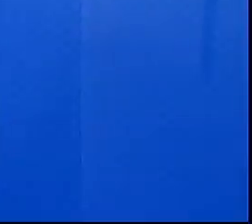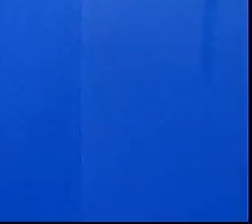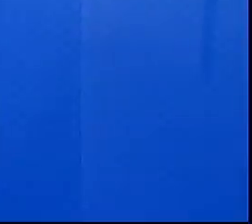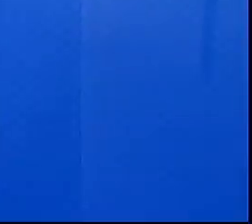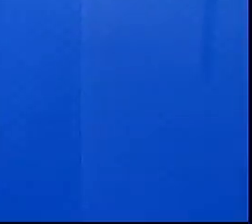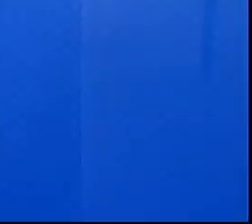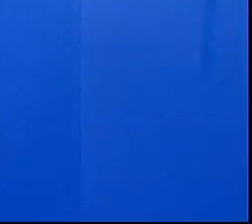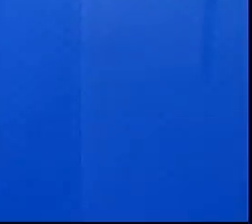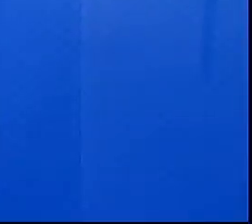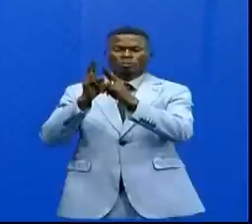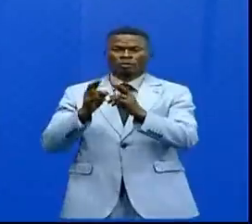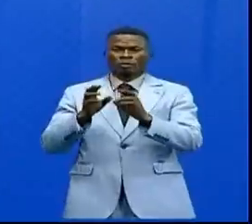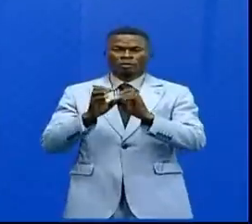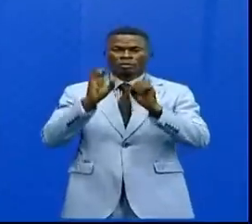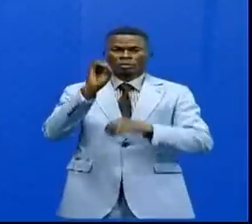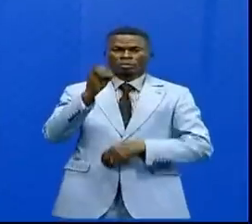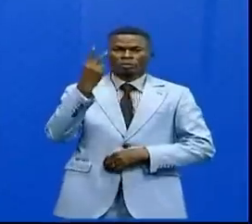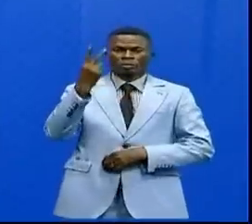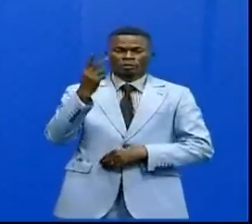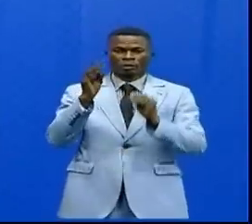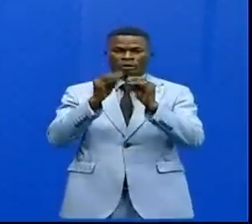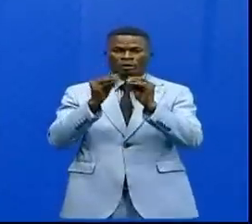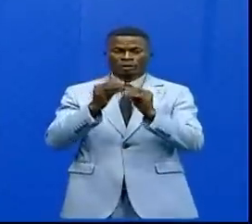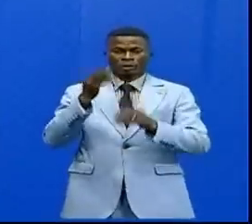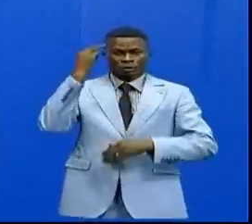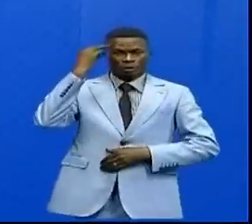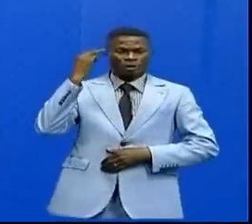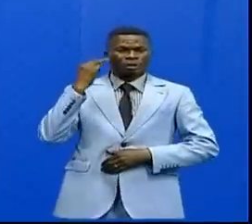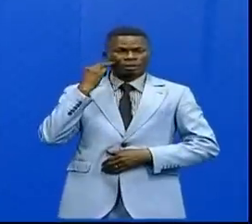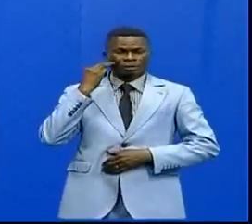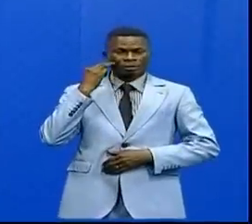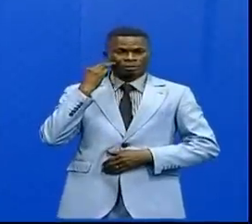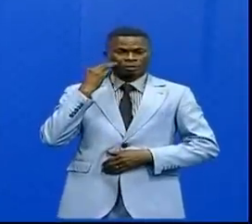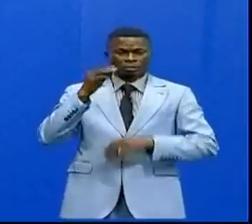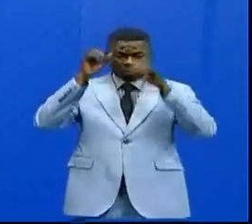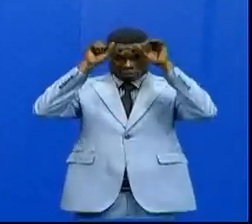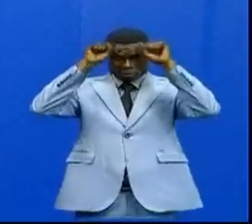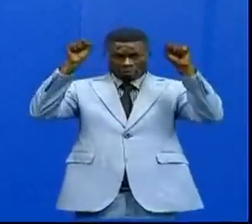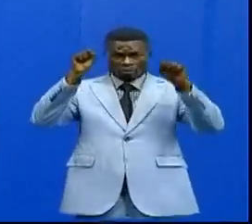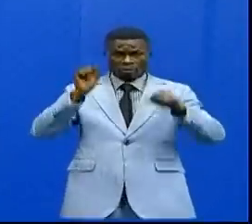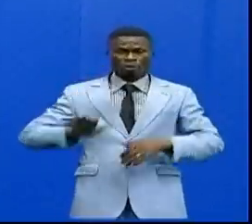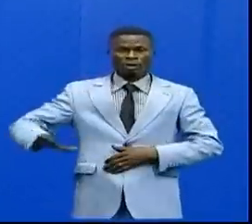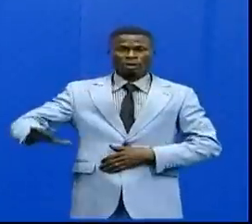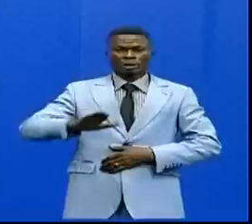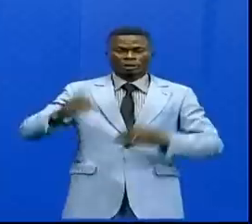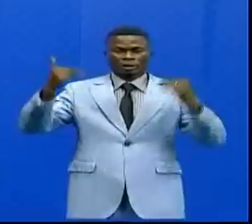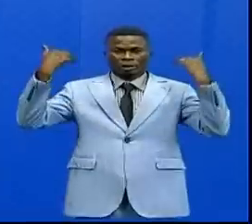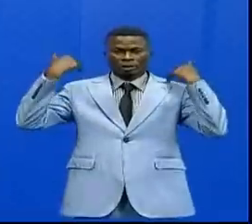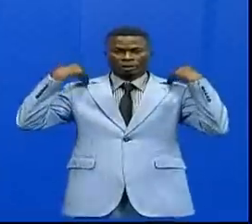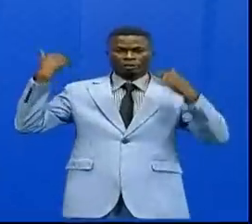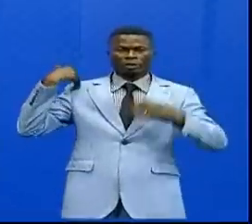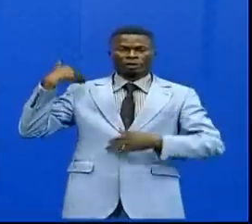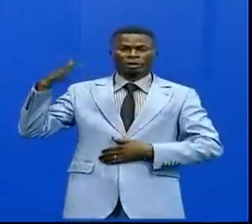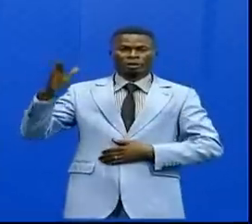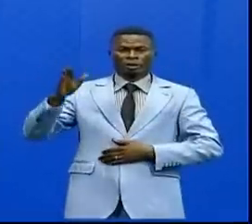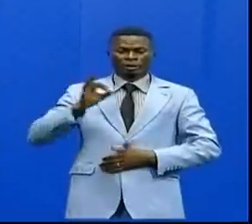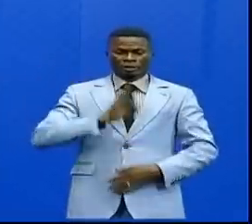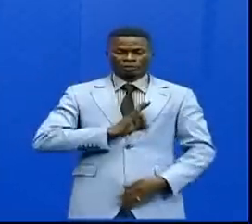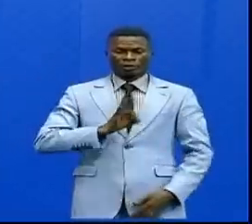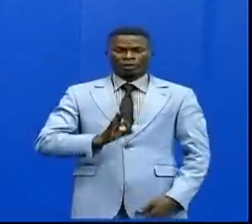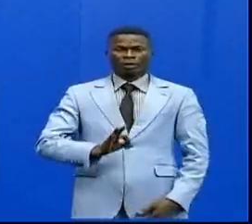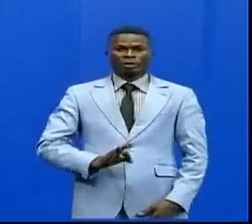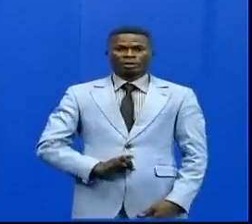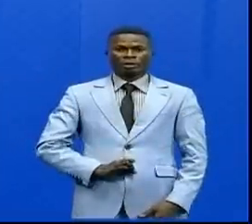Compte rendu de la 52e réunion du Conseil de ministres. Le président de la République, chef de l'État,